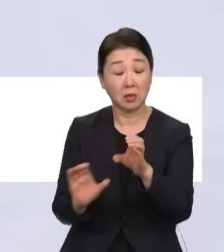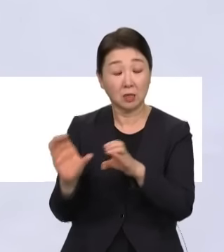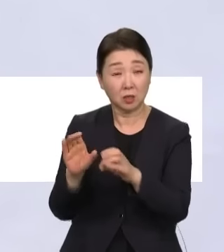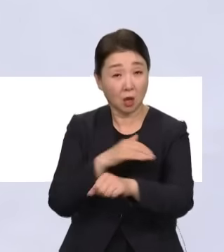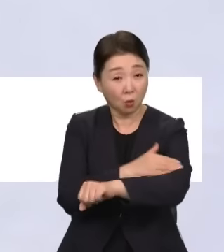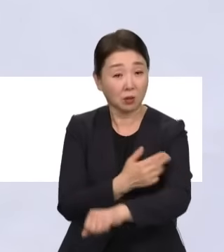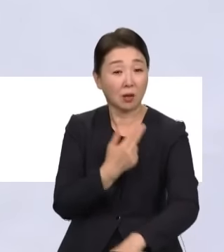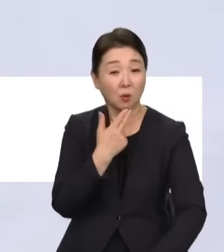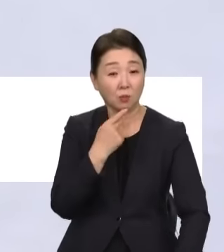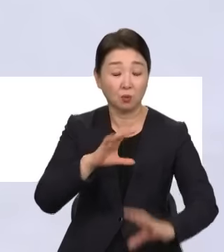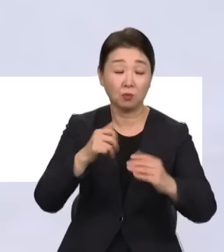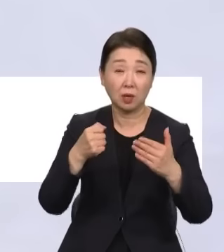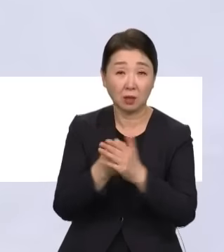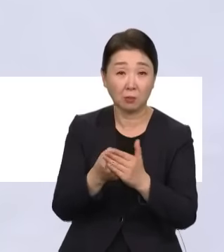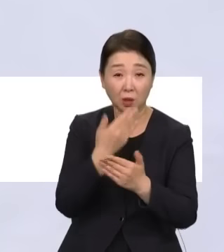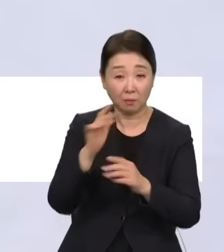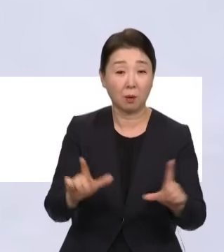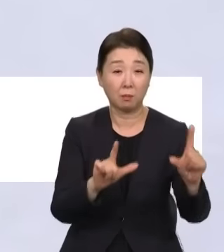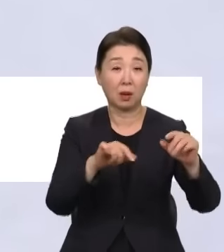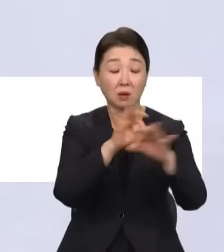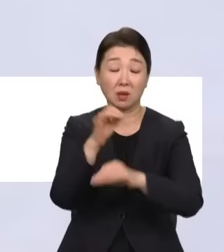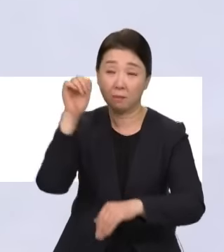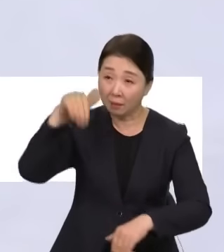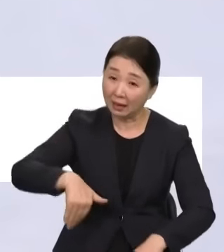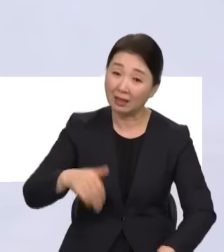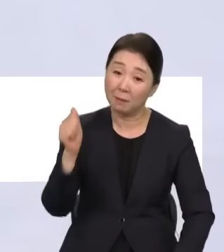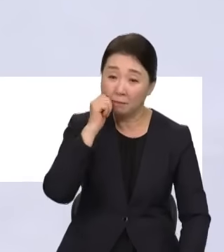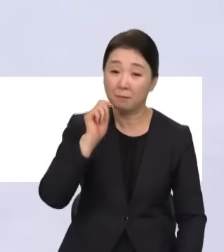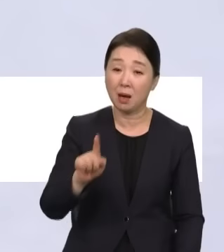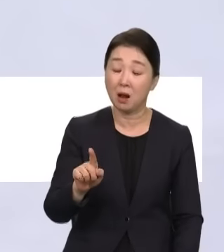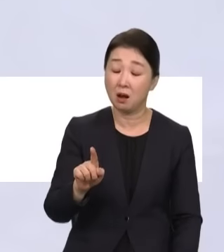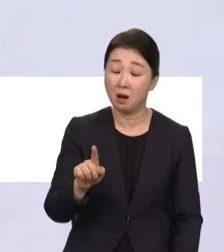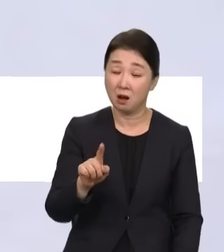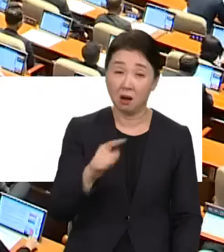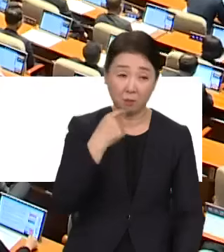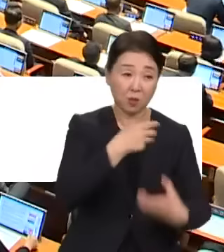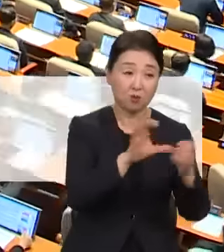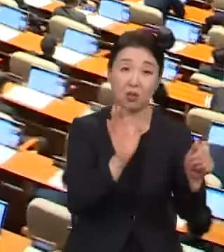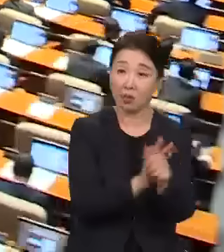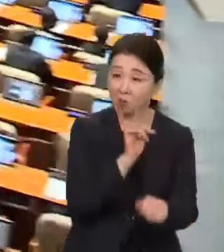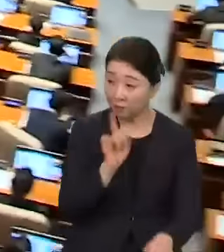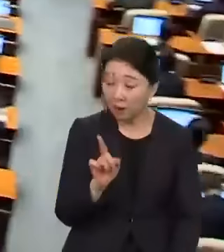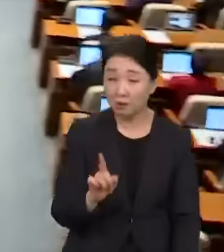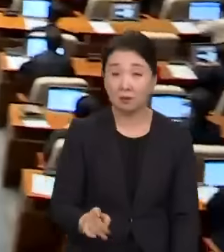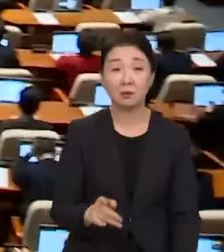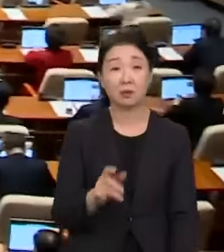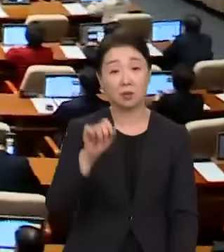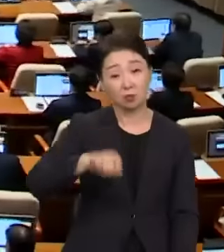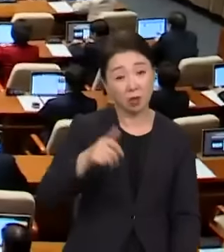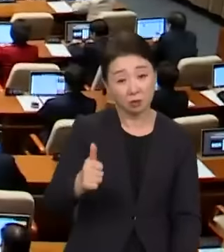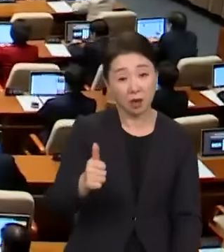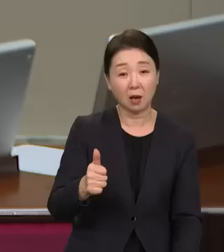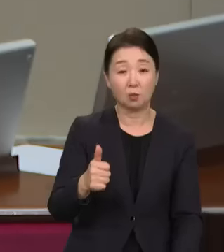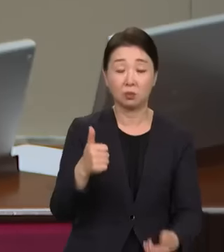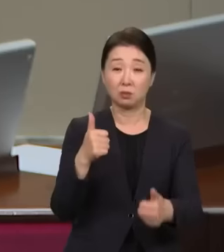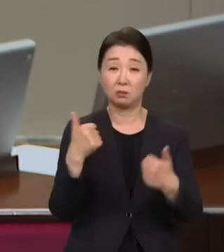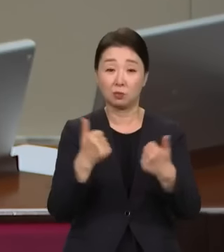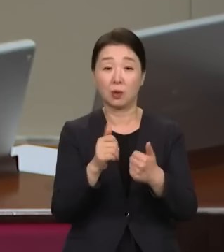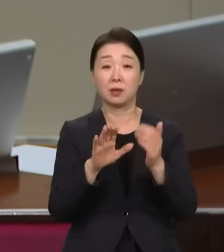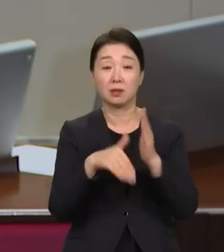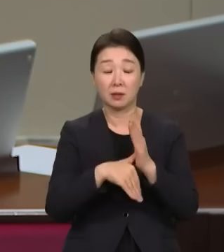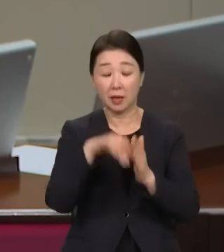없는 국회 때문에 민생경제에 망했다고 야당 탓하고 있습니다. 우원식 의장은 결국 오늘 본회의에